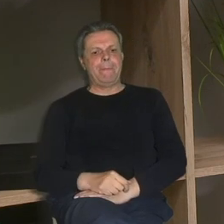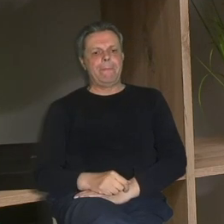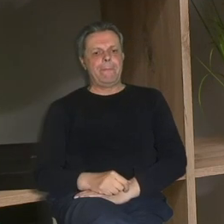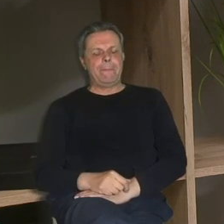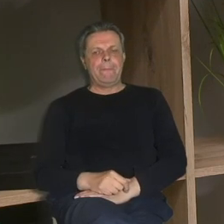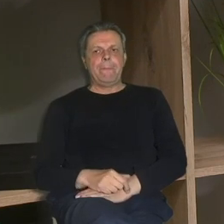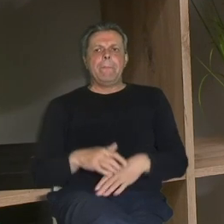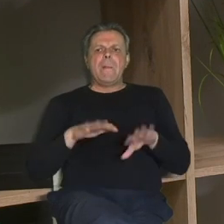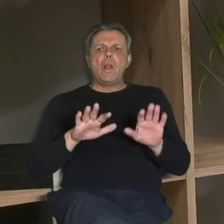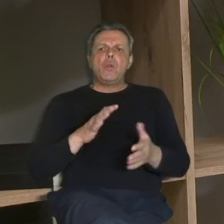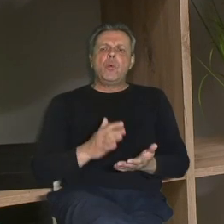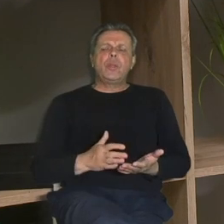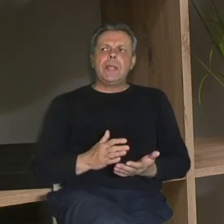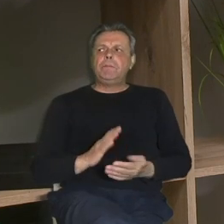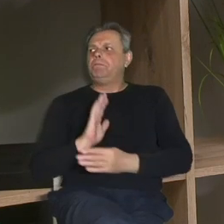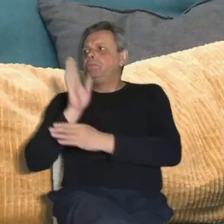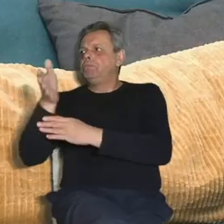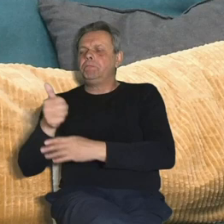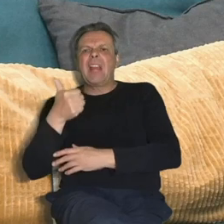ljudi odu u jedno svetište,